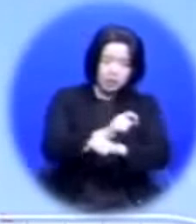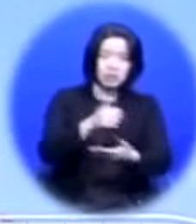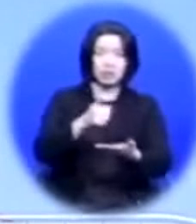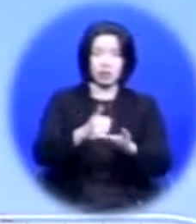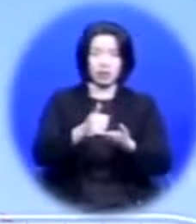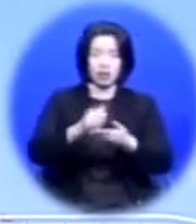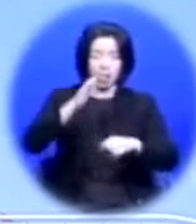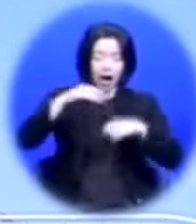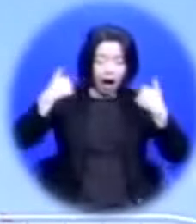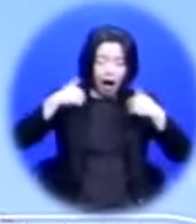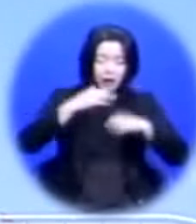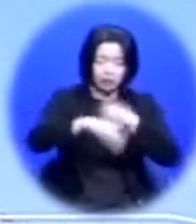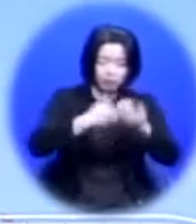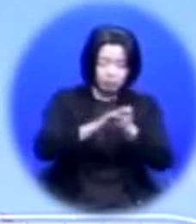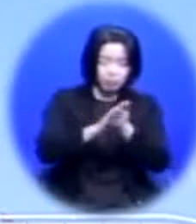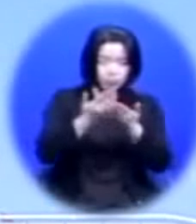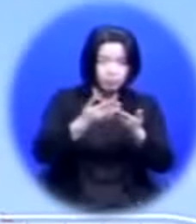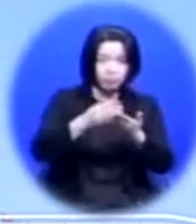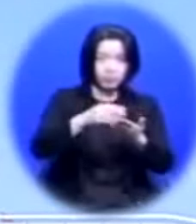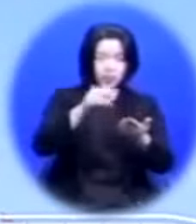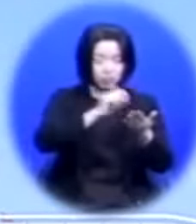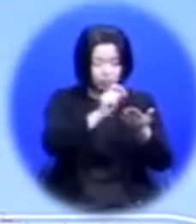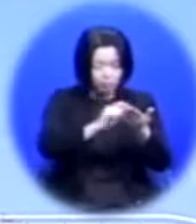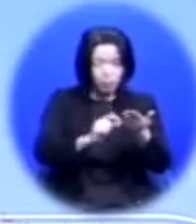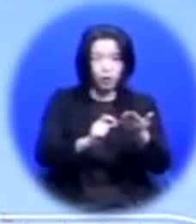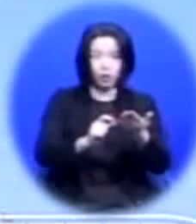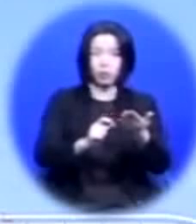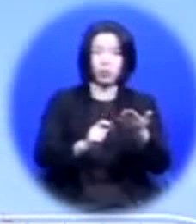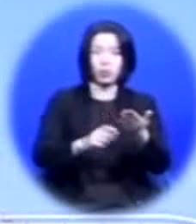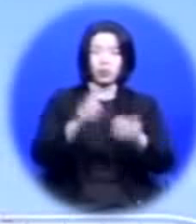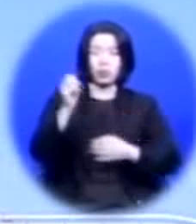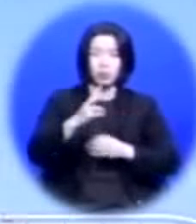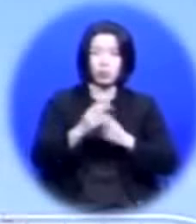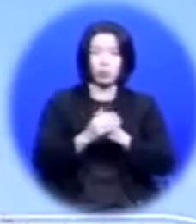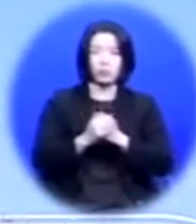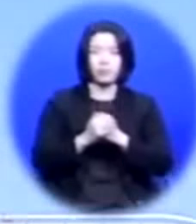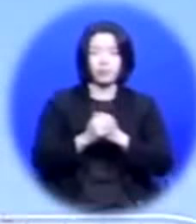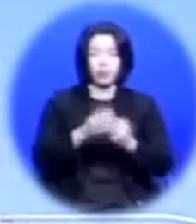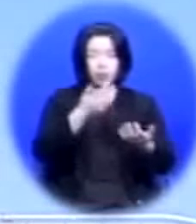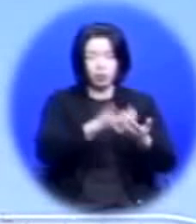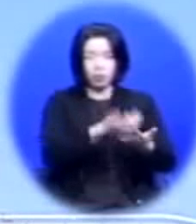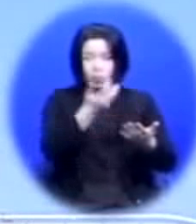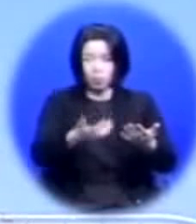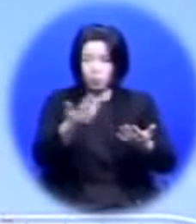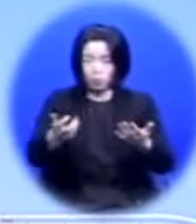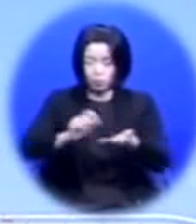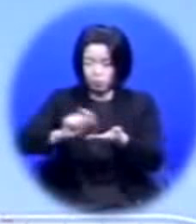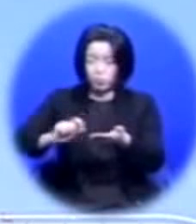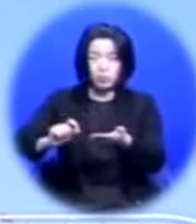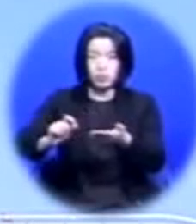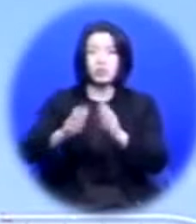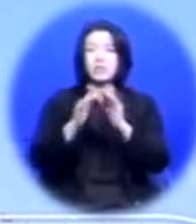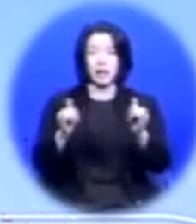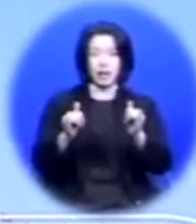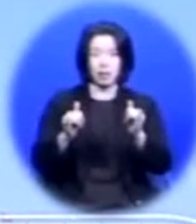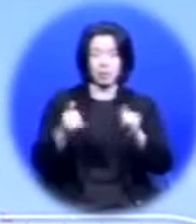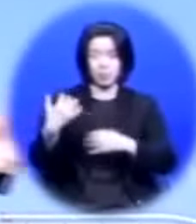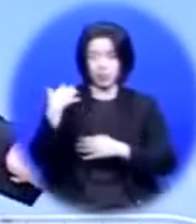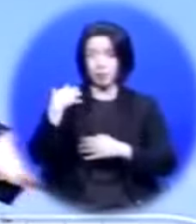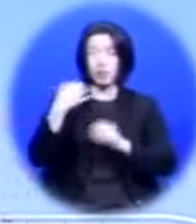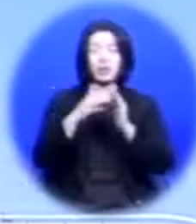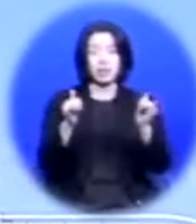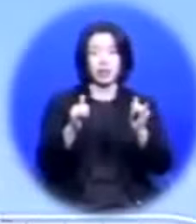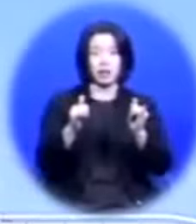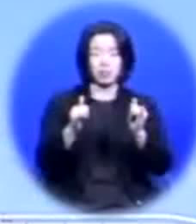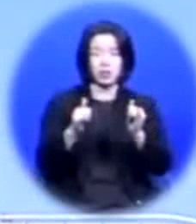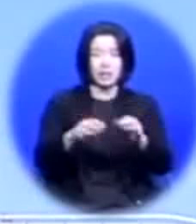성경을 이렇게 기록하고 그리고 이렇게 옮겨 쓰는 사람 요즘처럼